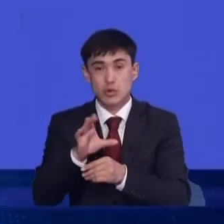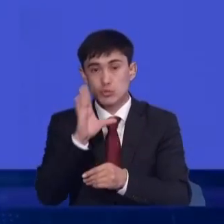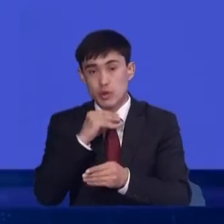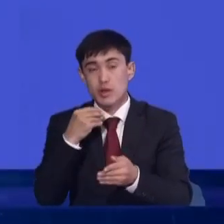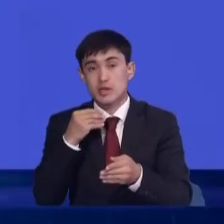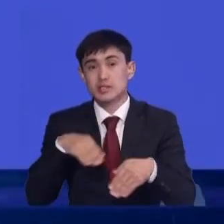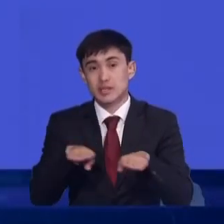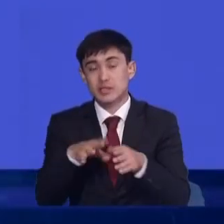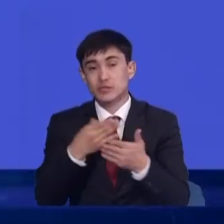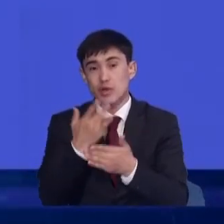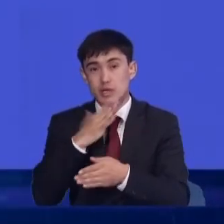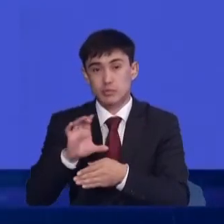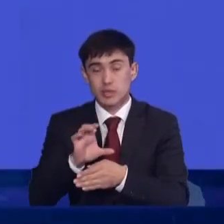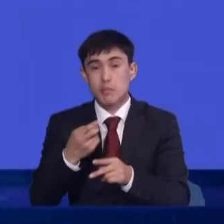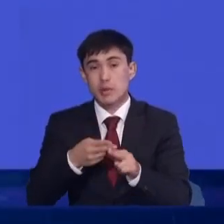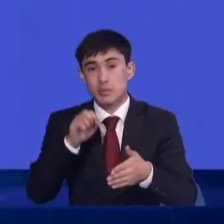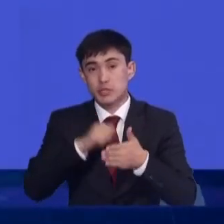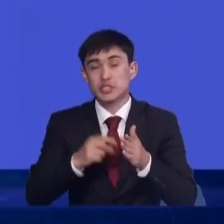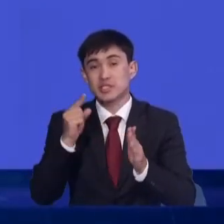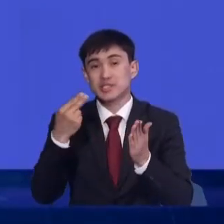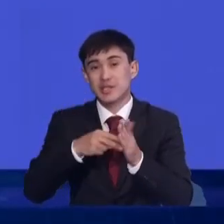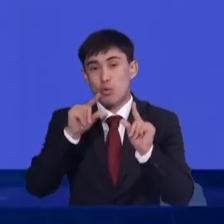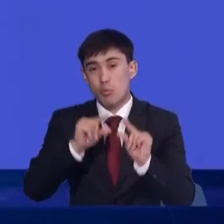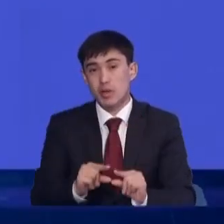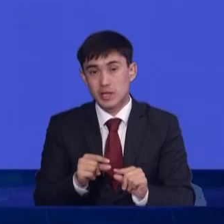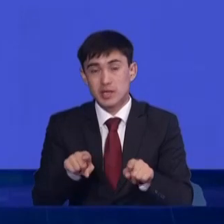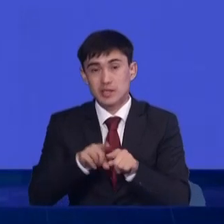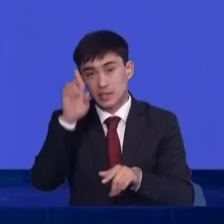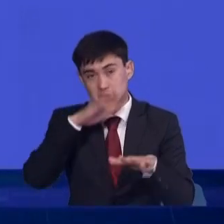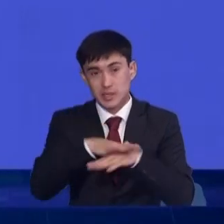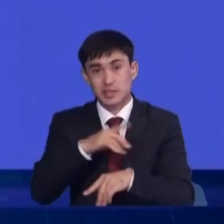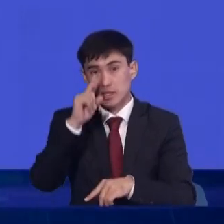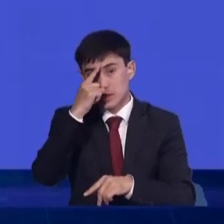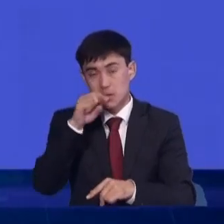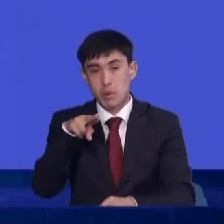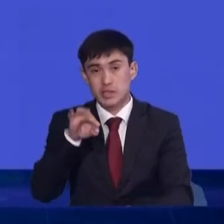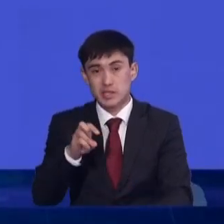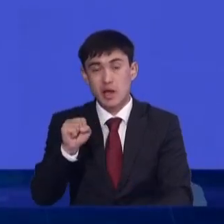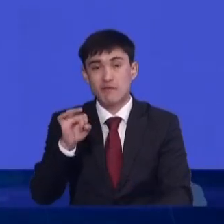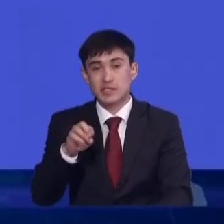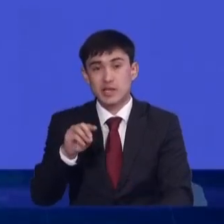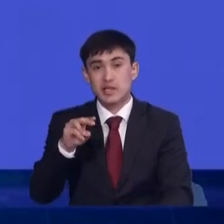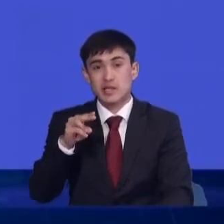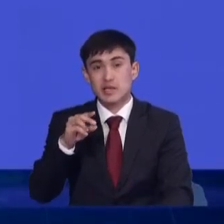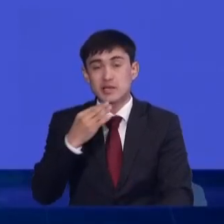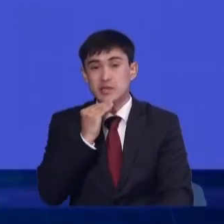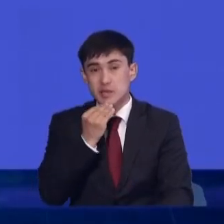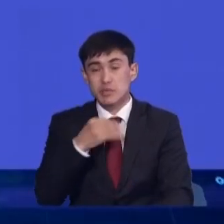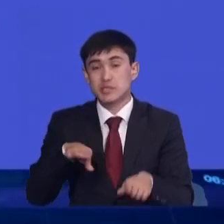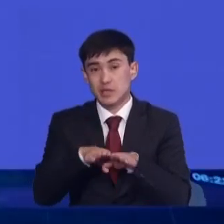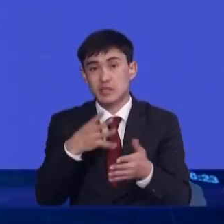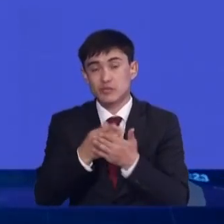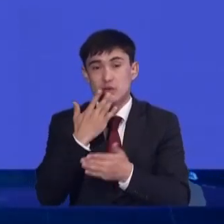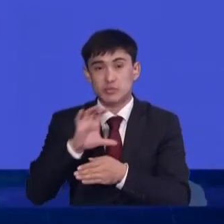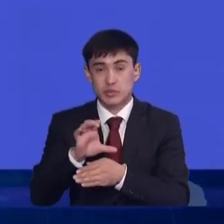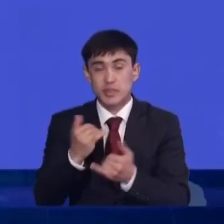вовремя закрыть свой экспорт. По этой причине цена упала. К ним относятся такие страны, как Индия, Пакистан, Афганистан, Египет. И они уже закрыли свой